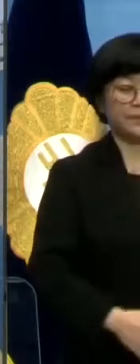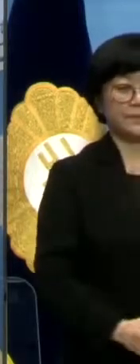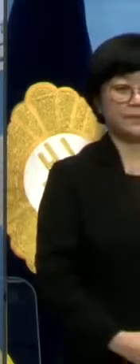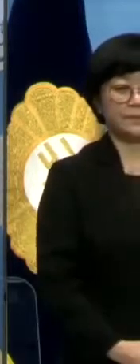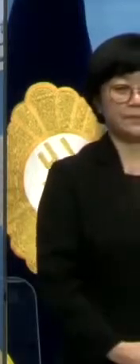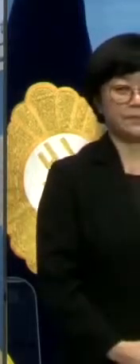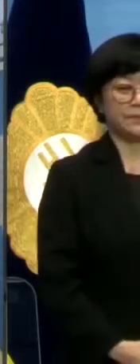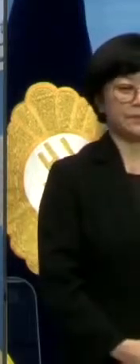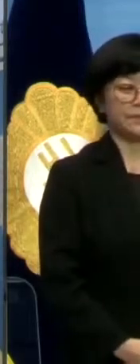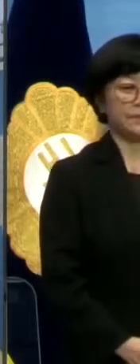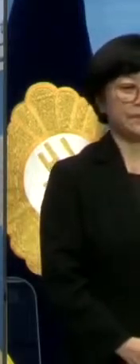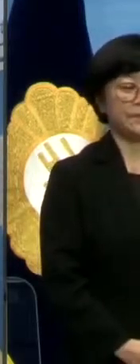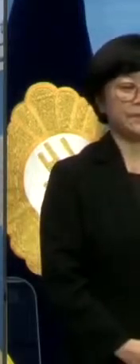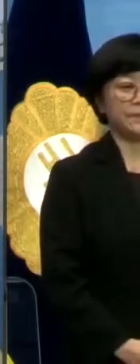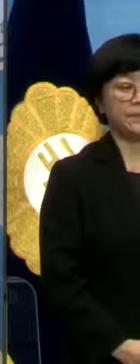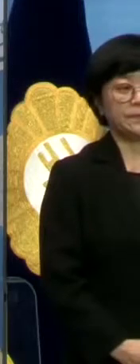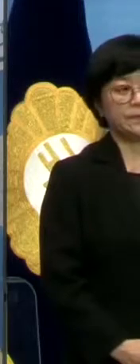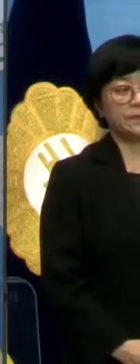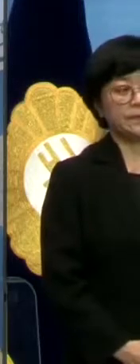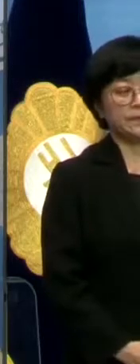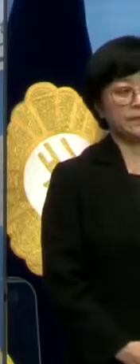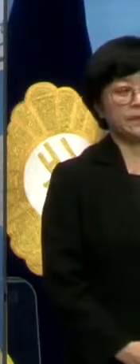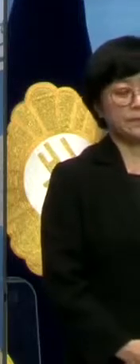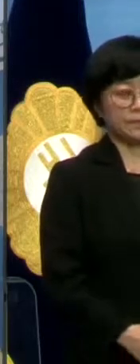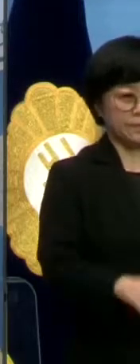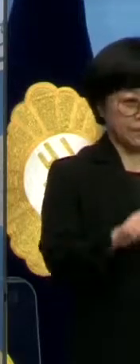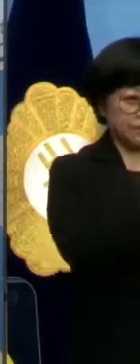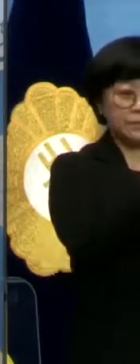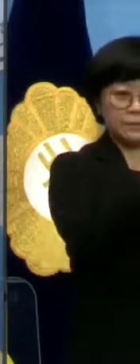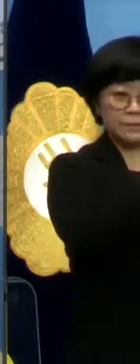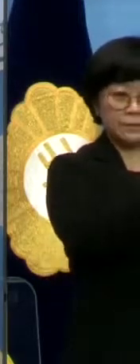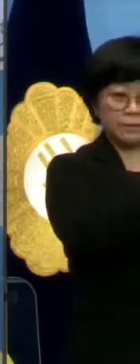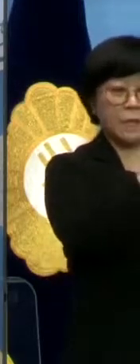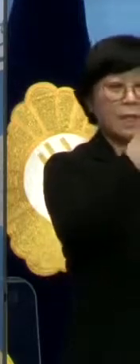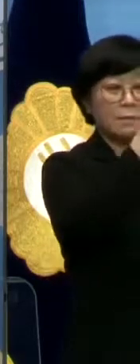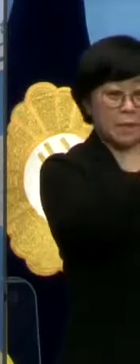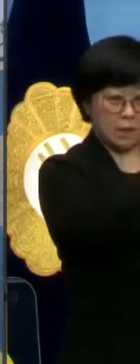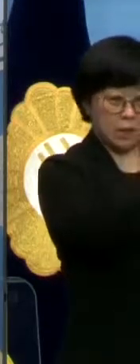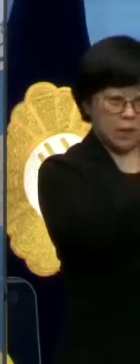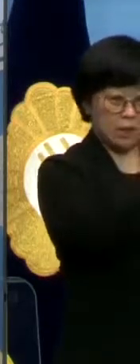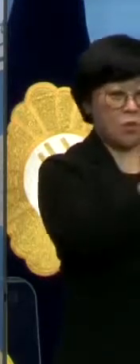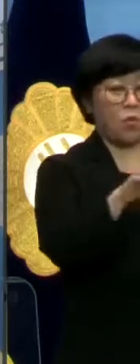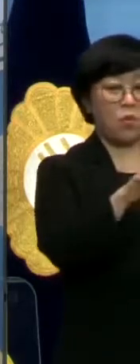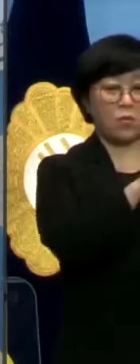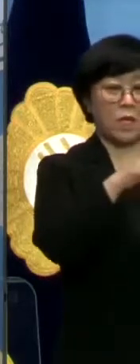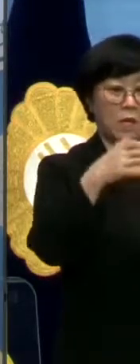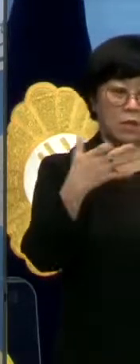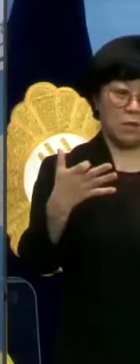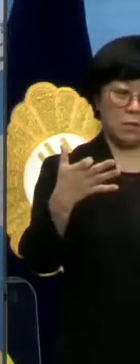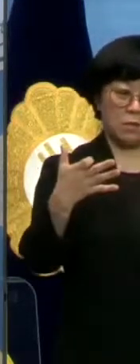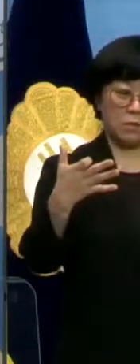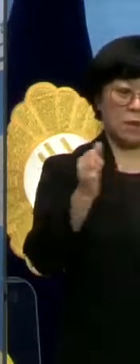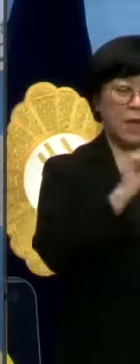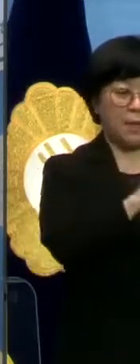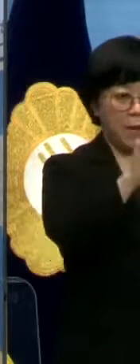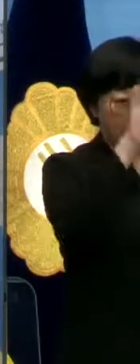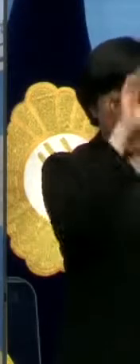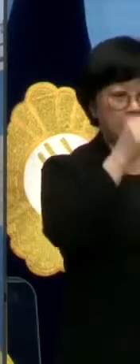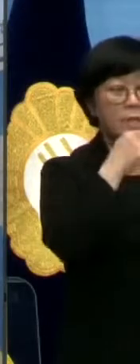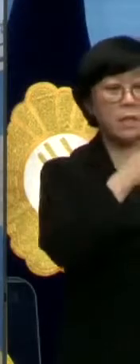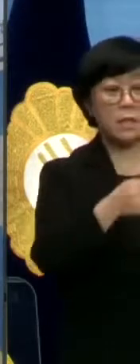생각을 떨칠 수 없습니다. 특별법을 제정하여 코로나19 감염병